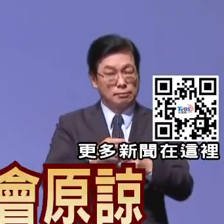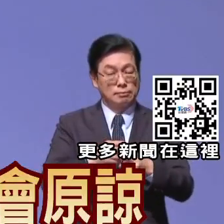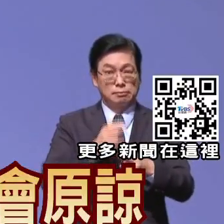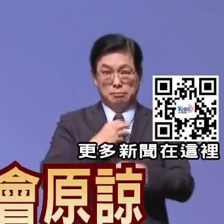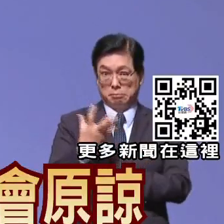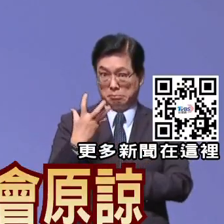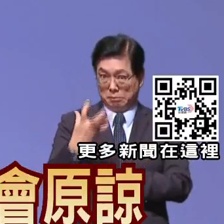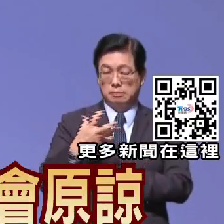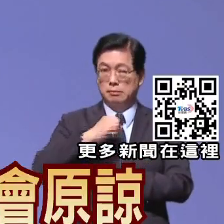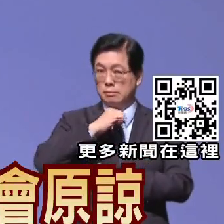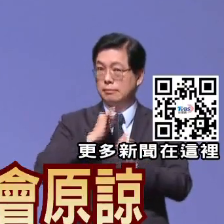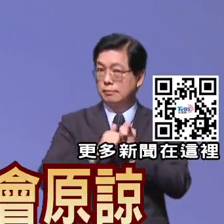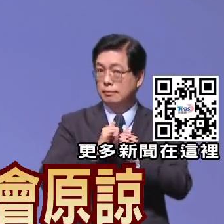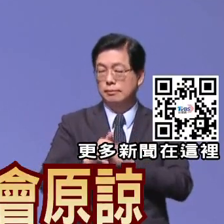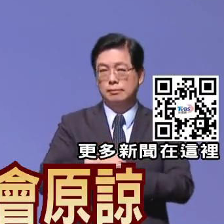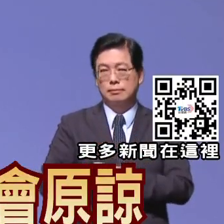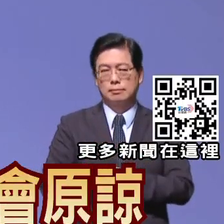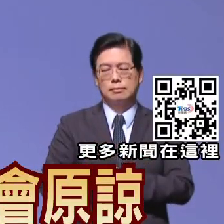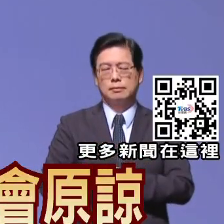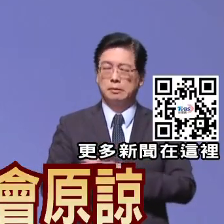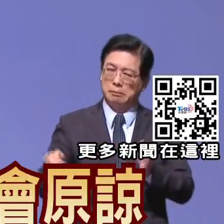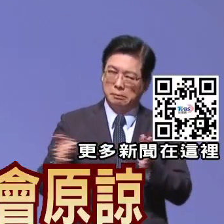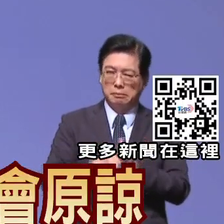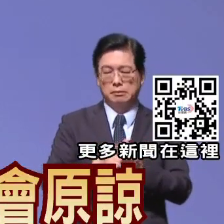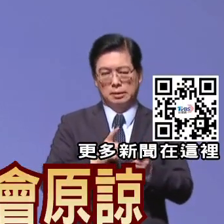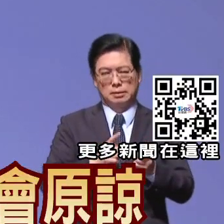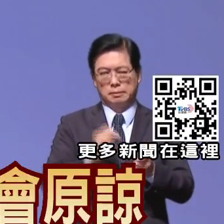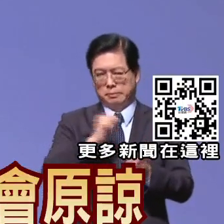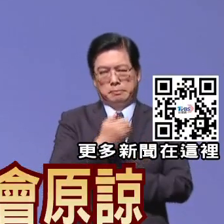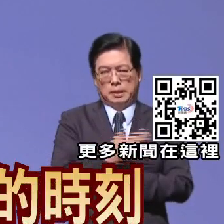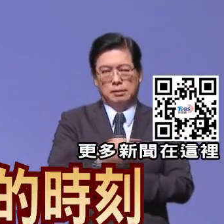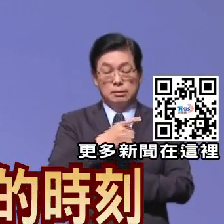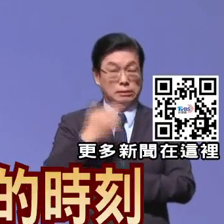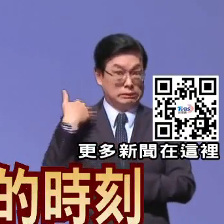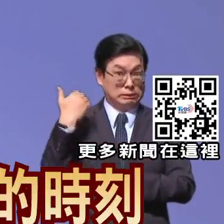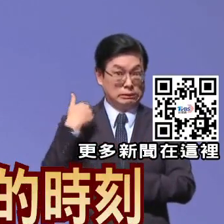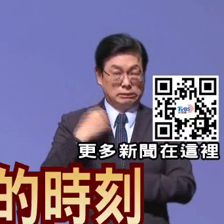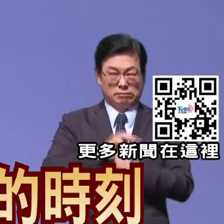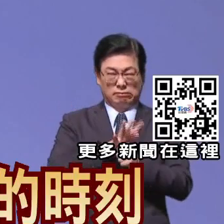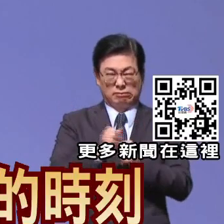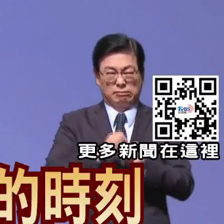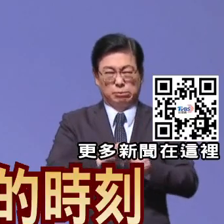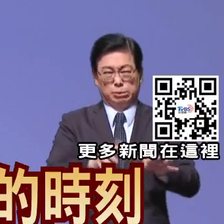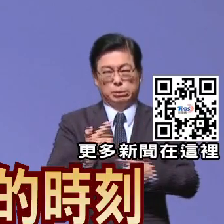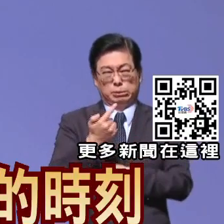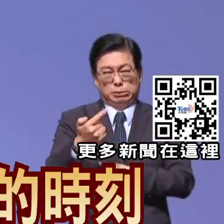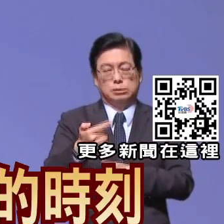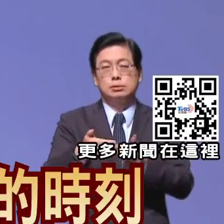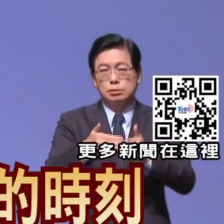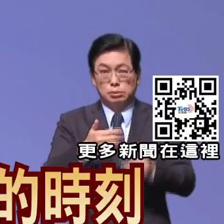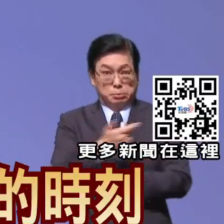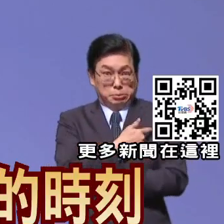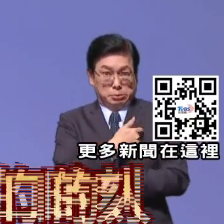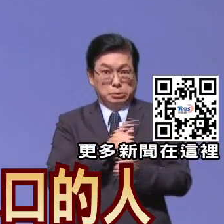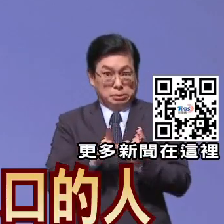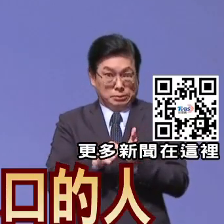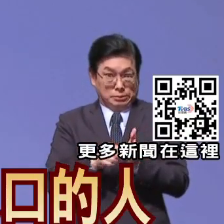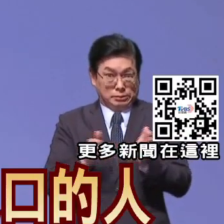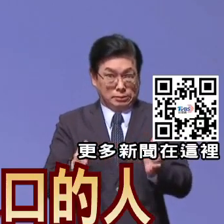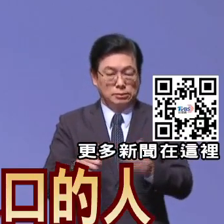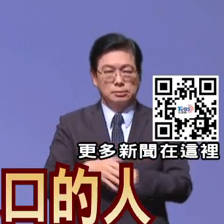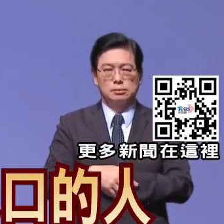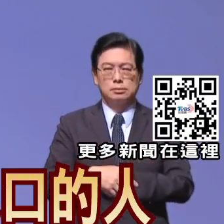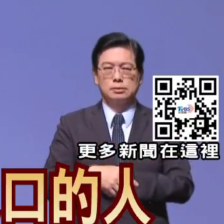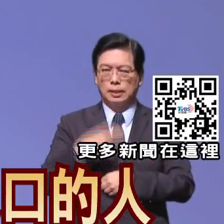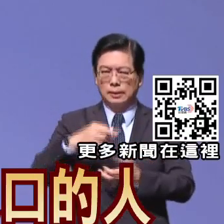了。 大多数的台湾人民永远都不会原谅，在疫情最严峻、最需要疫苗的时刻，